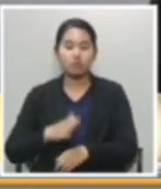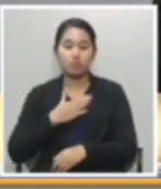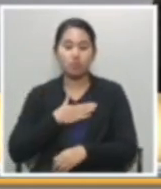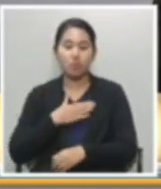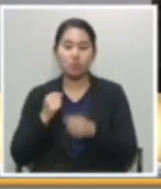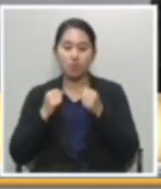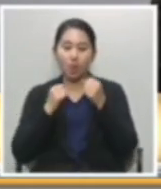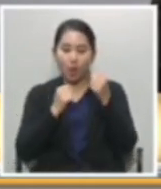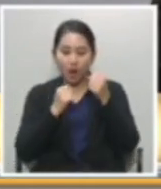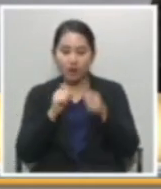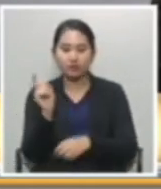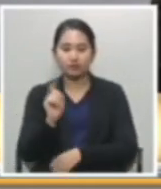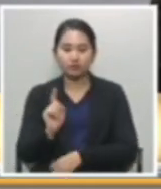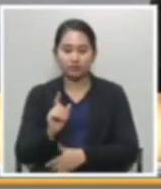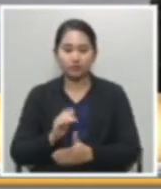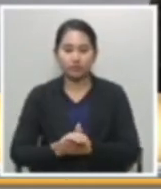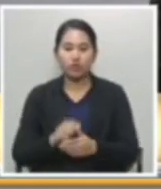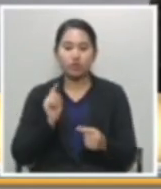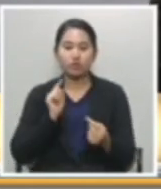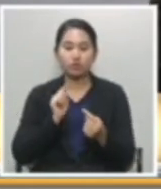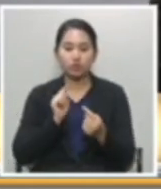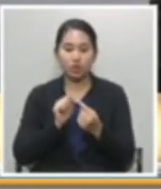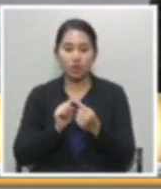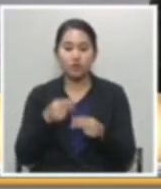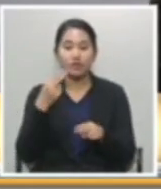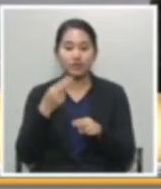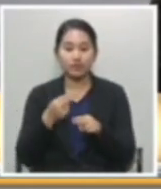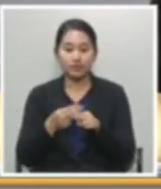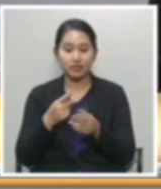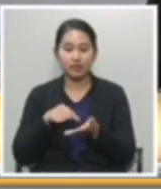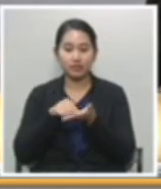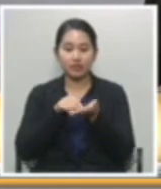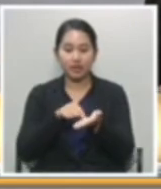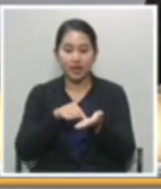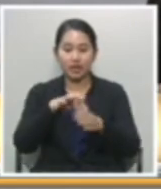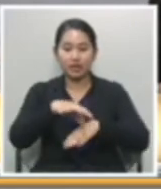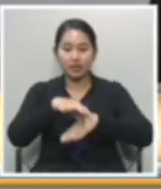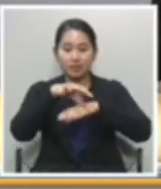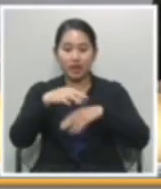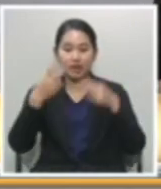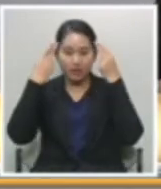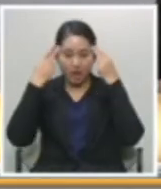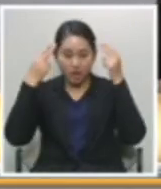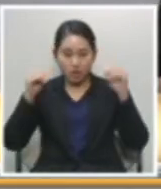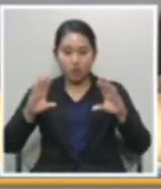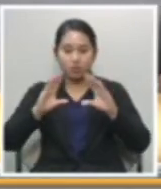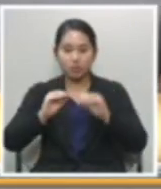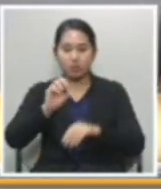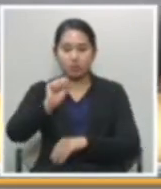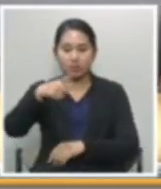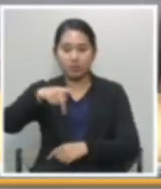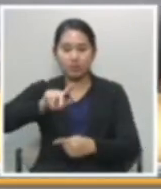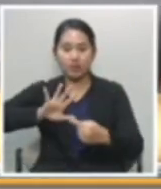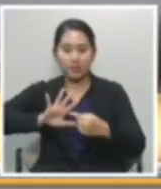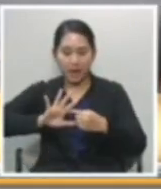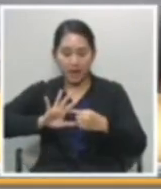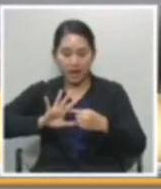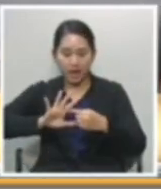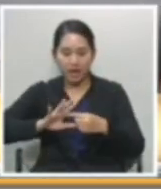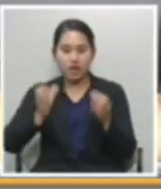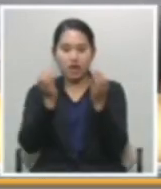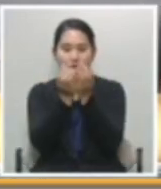าการเสนอชื่อบุคคลที่สมควรเป็นนายกรัฐมนตรีในที่ประชุมของรัฐสภาเนี่ยมันขัดต่อรัฐ